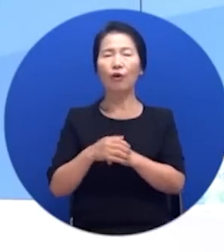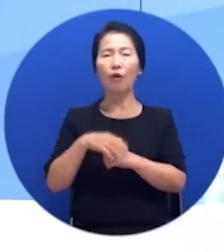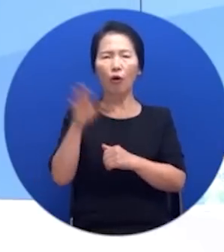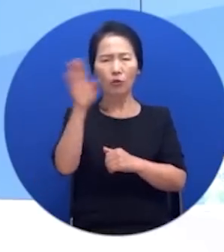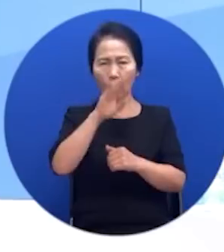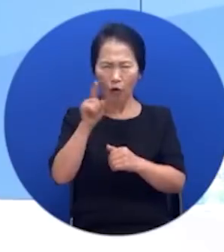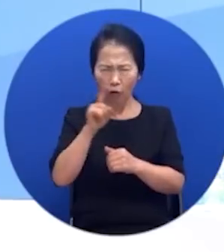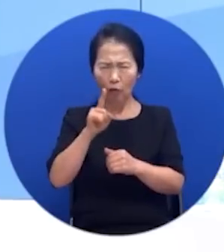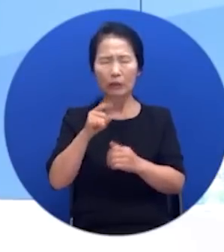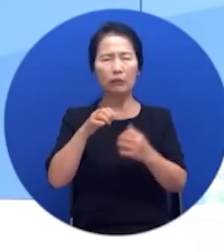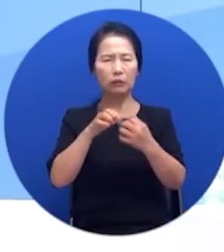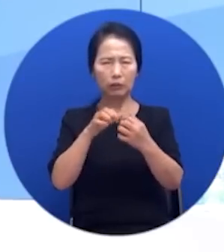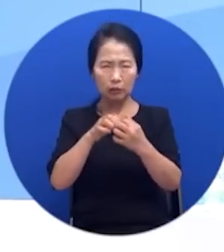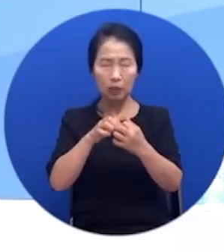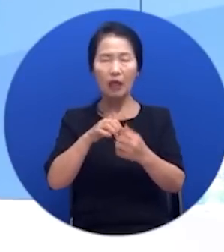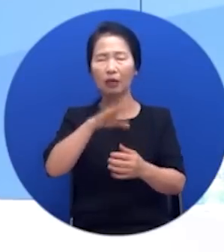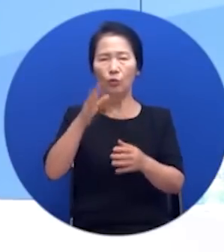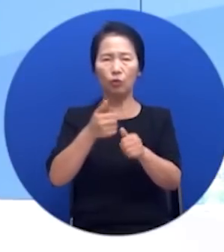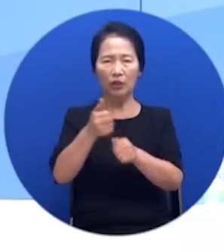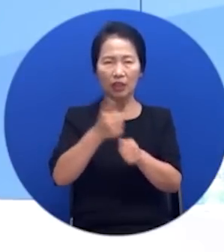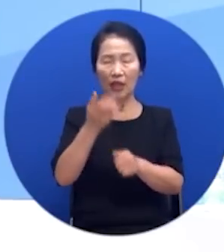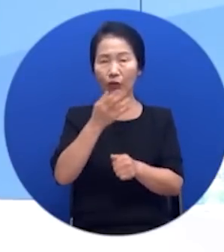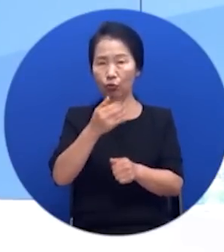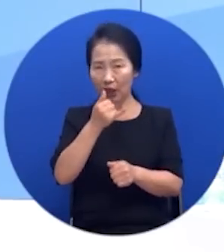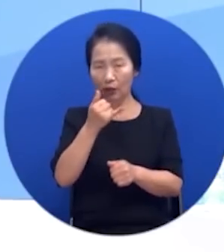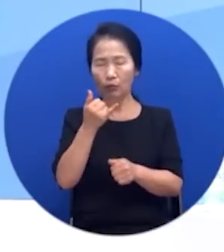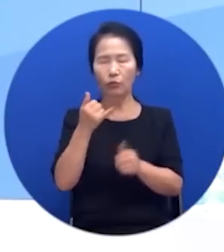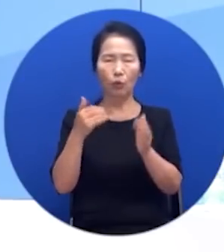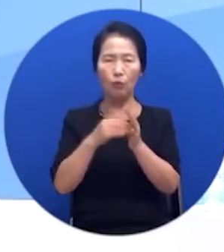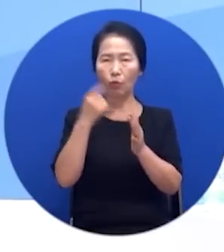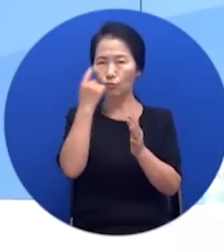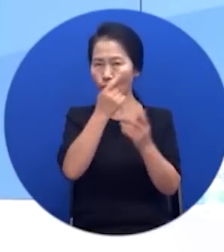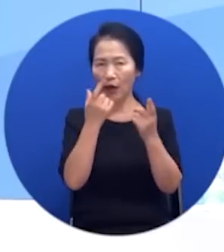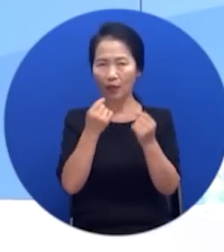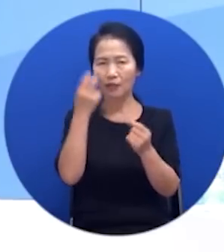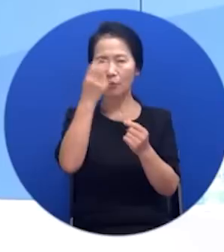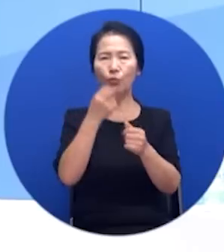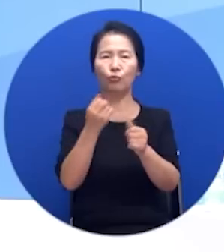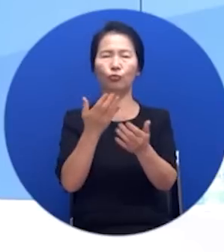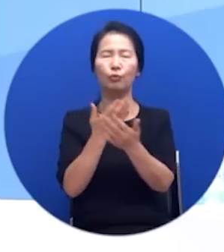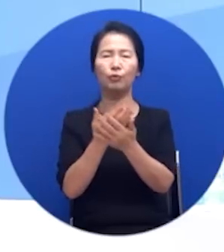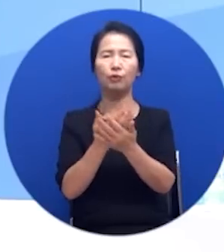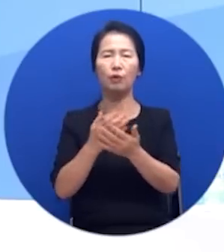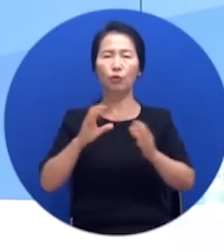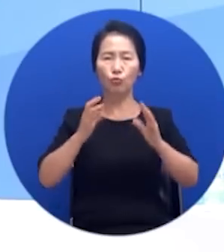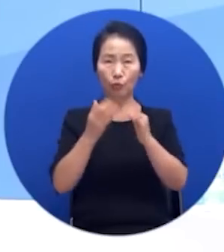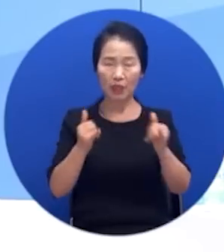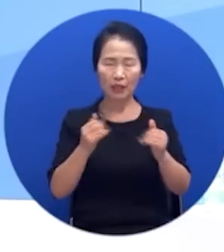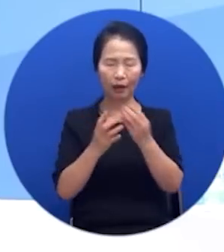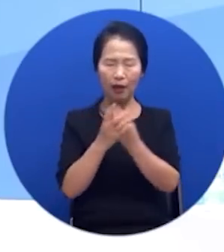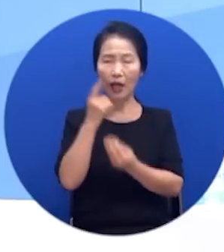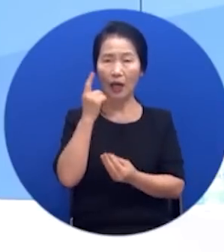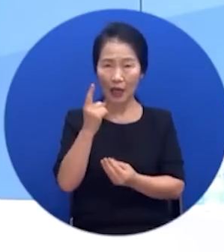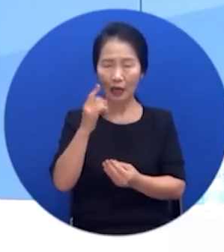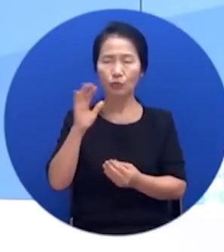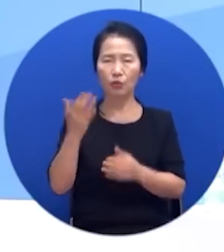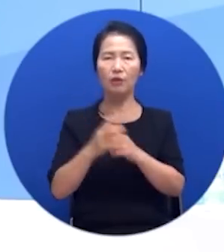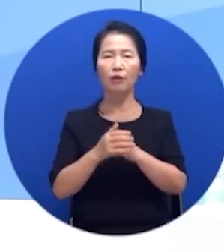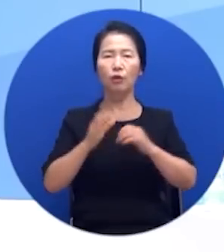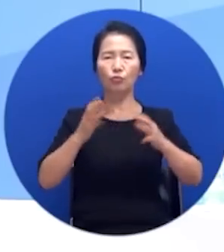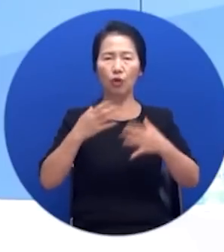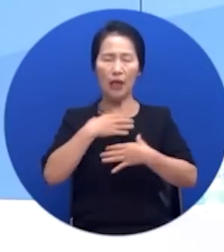늘 승리하도록 눈동자처럼 보호하여 주시옵소서. 우리 온 국민이 하나 되어 국가안보를 위해 기도하는